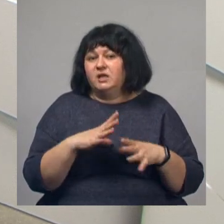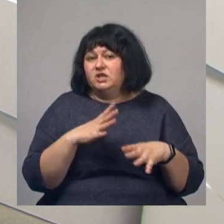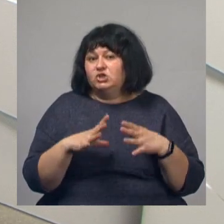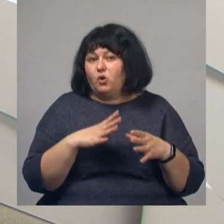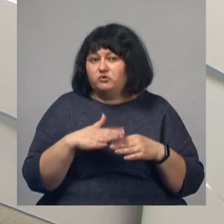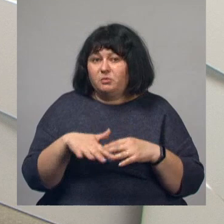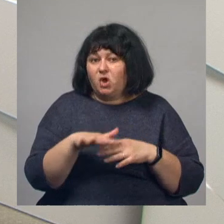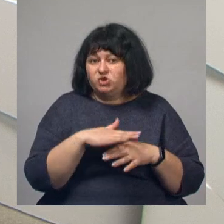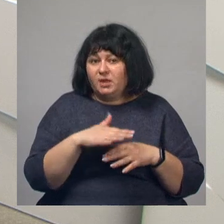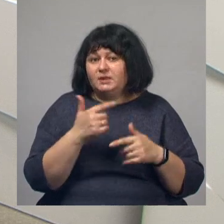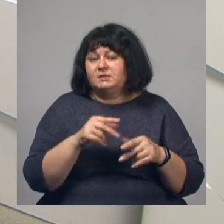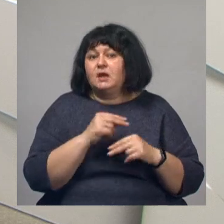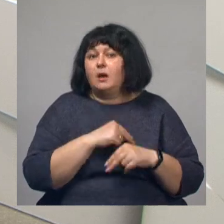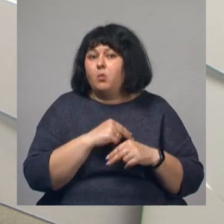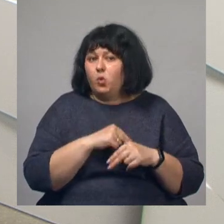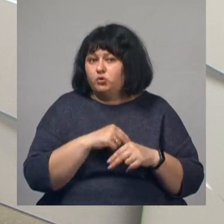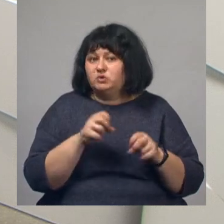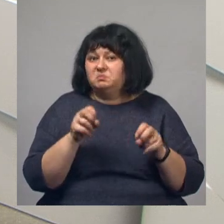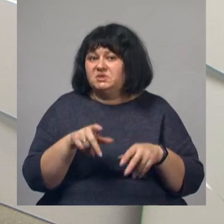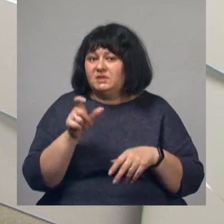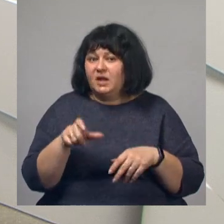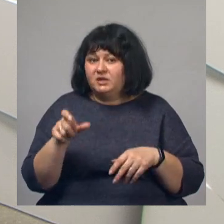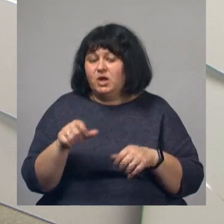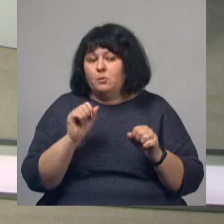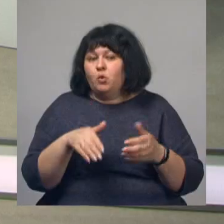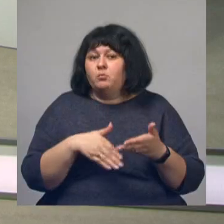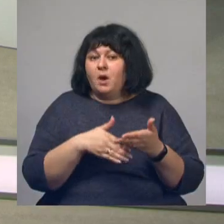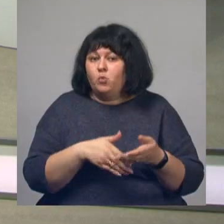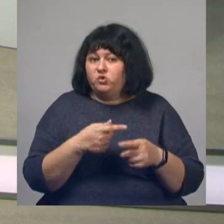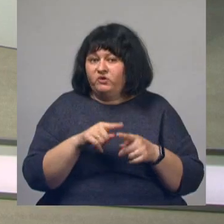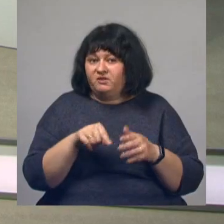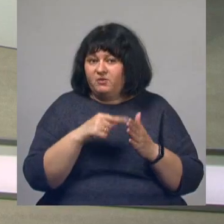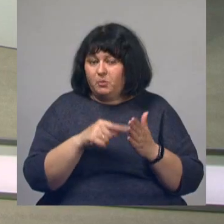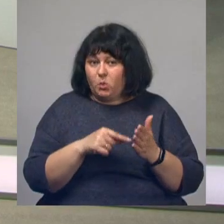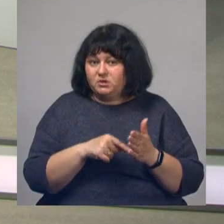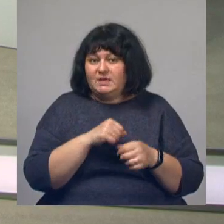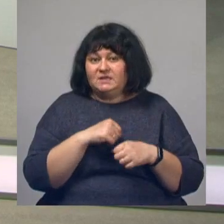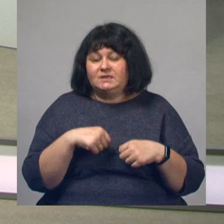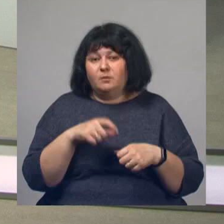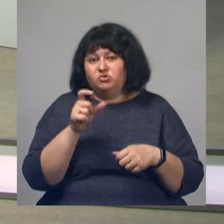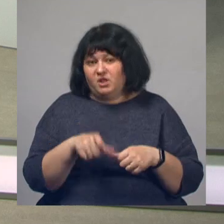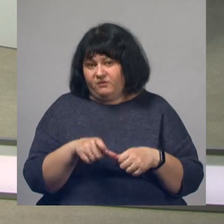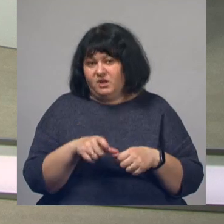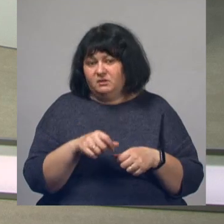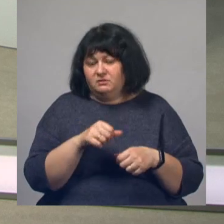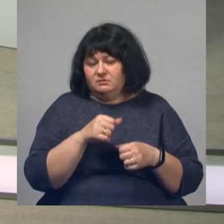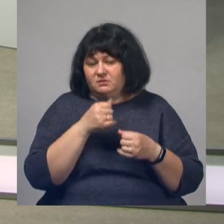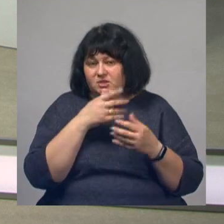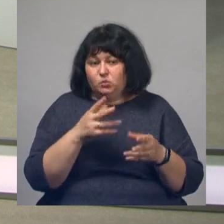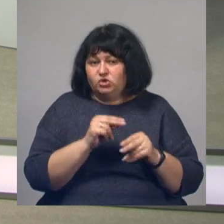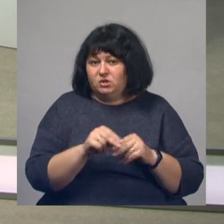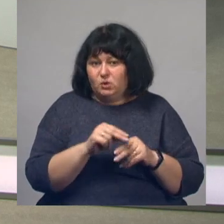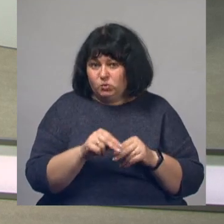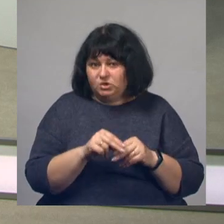работают специалисты, и они могут помочь в этом, в этом вопросе. Потому что, ну, сам человек вряд ли что-то сможет